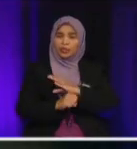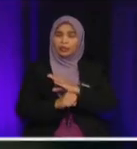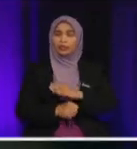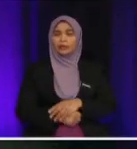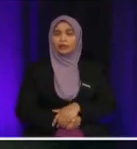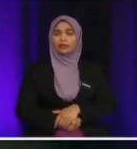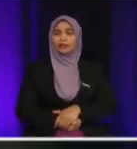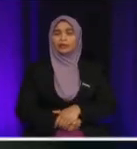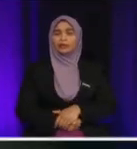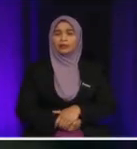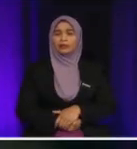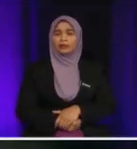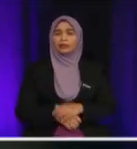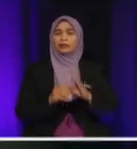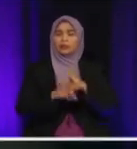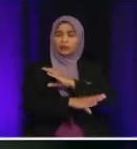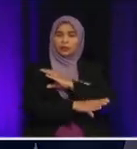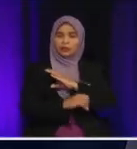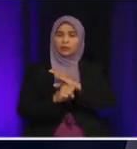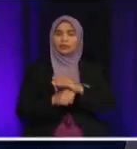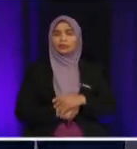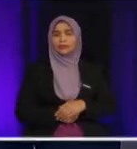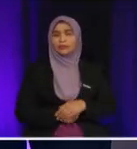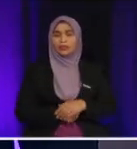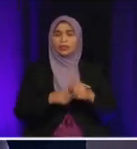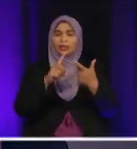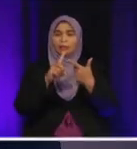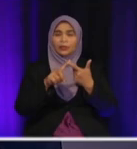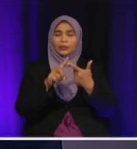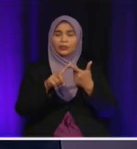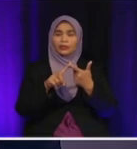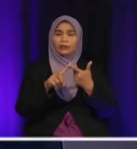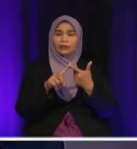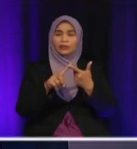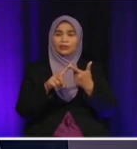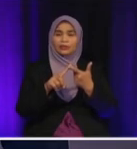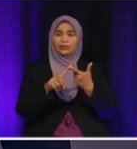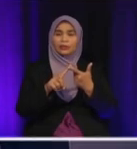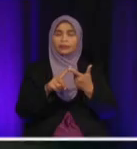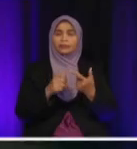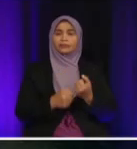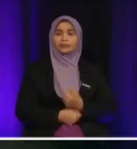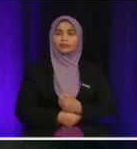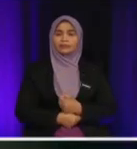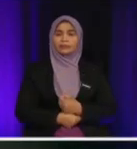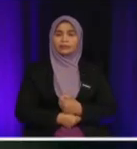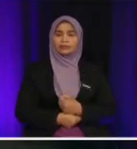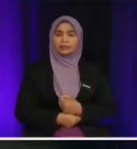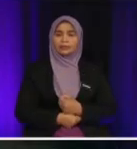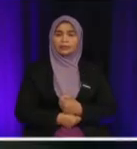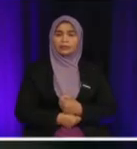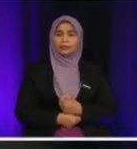tu, Ustaz tu ya. Okey, yang pertama mencuri. Bagus. Okey. Yang kedua, saya nak minta siapa ni? Siapa-siapa? Okey, Daniel. Ha, Daniel, yang